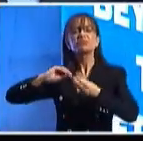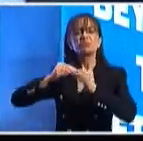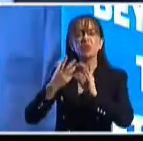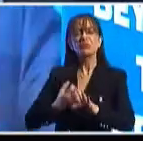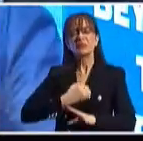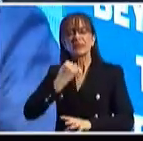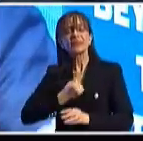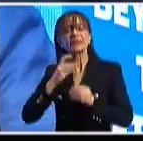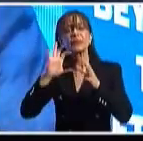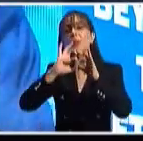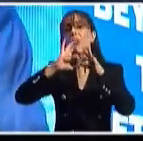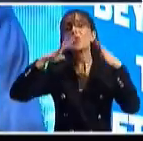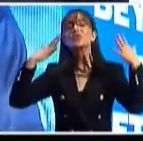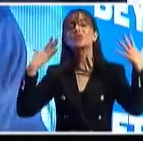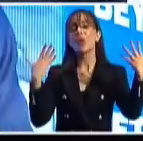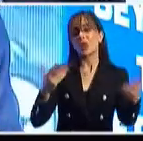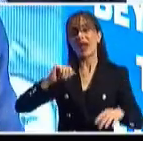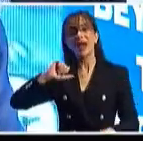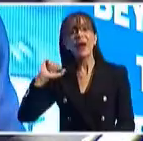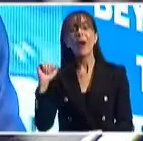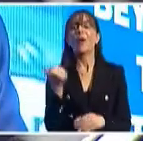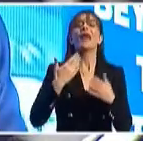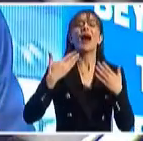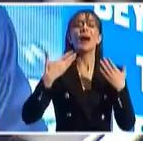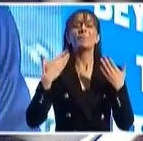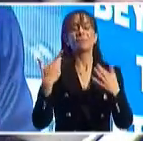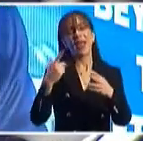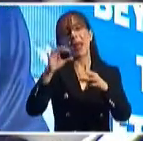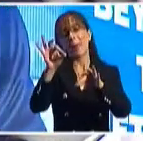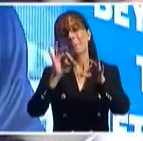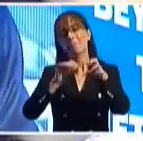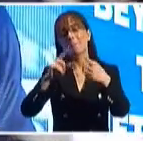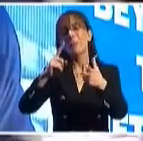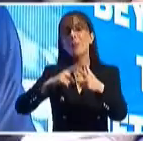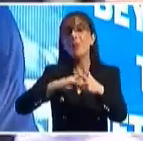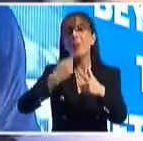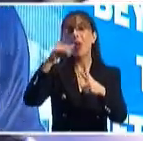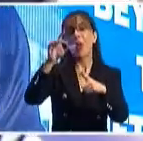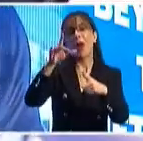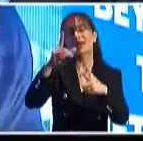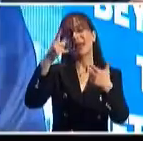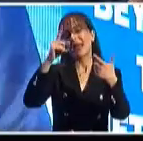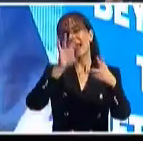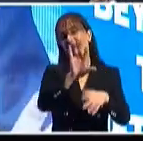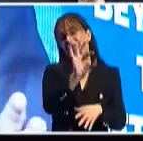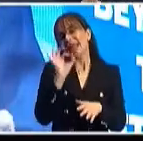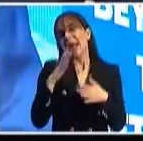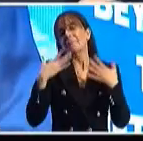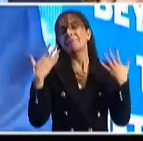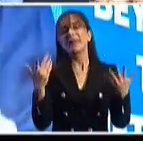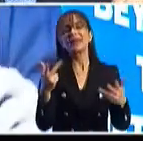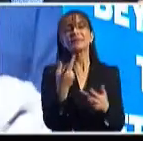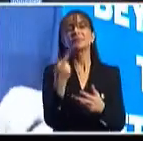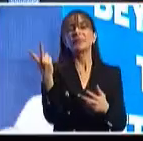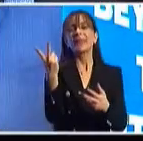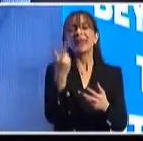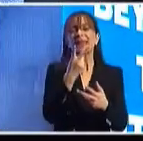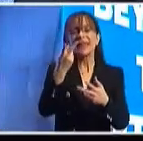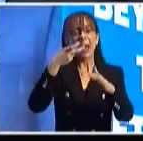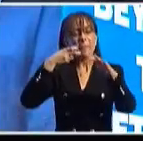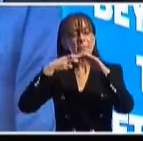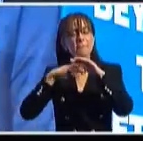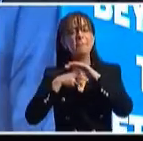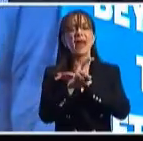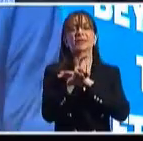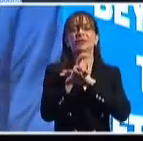çözecek en önemli projelerden bir tanesi. Bu iki hattımızı İvedilik'le ihale edeceğiz